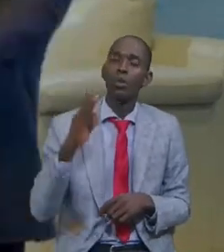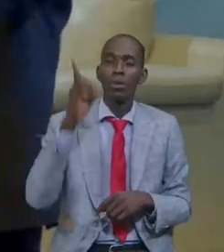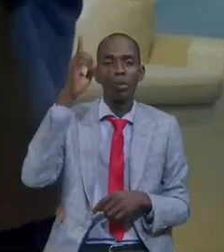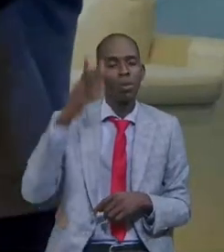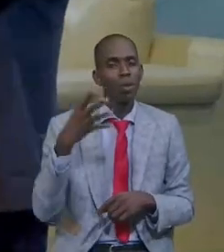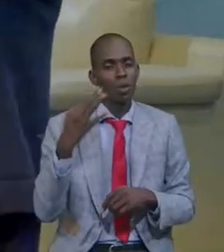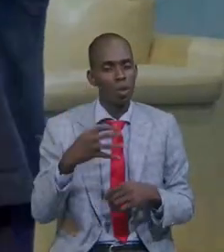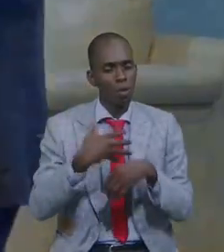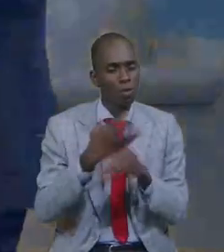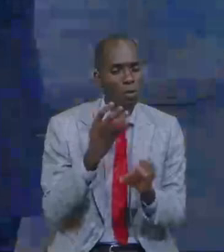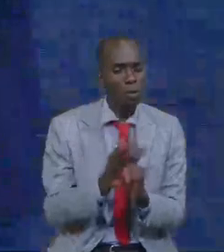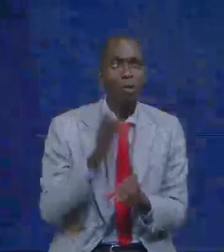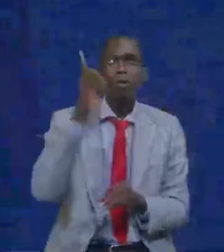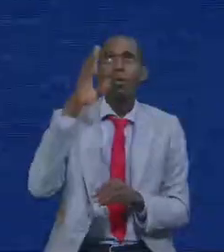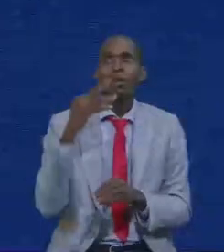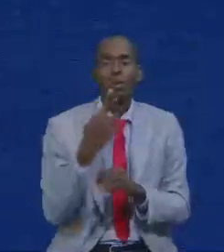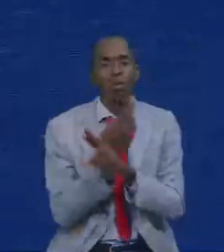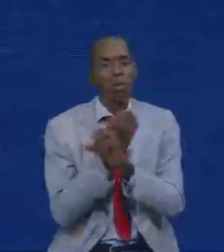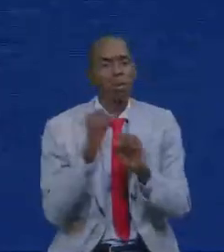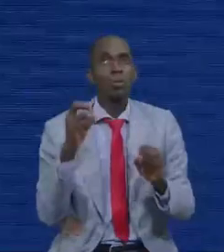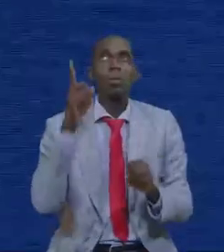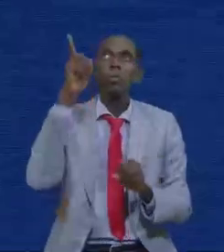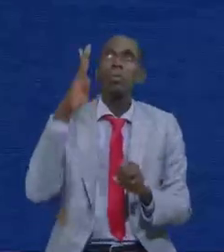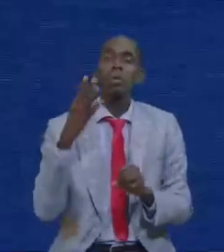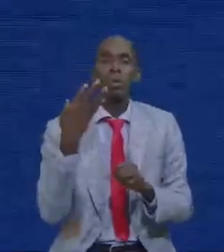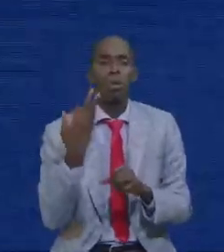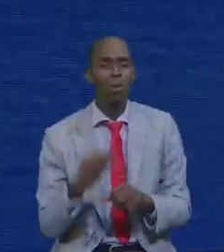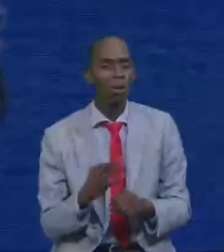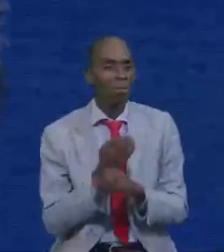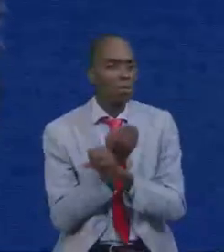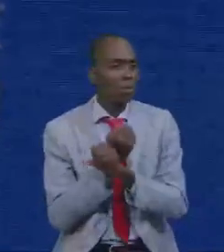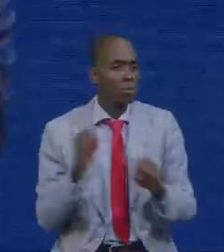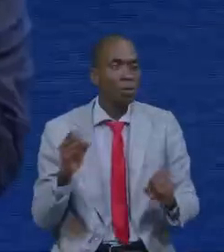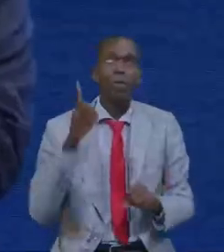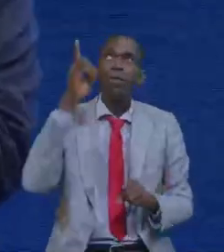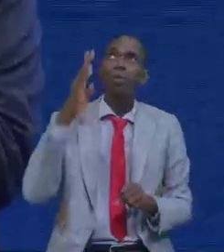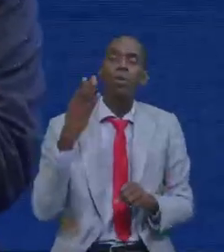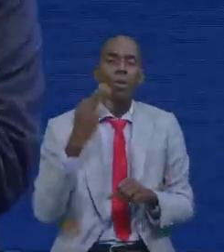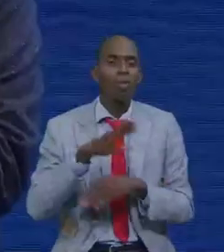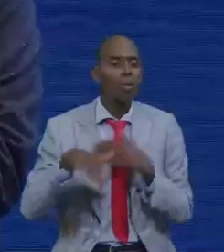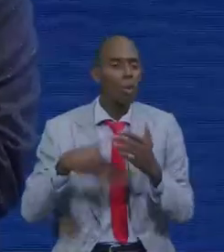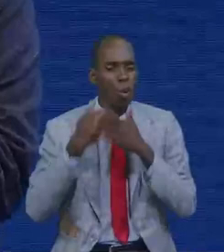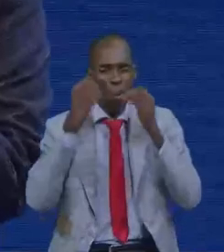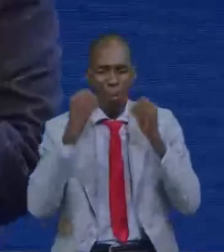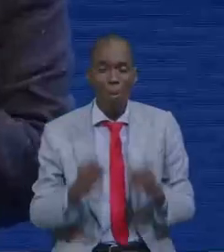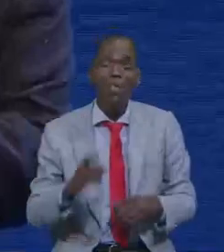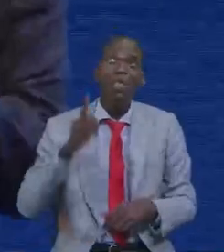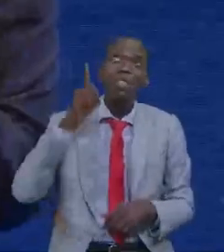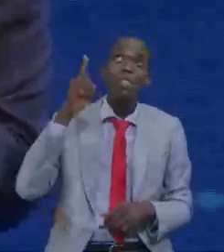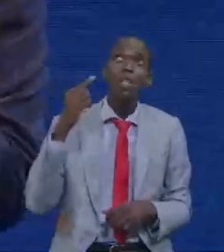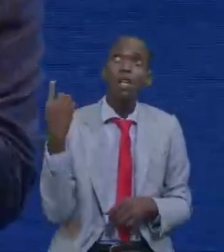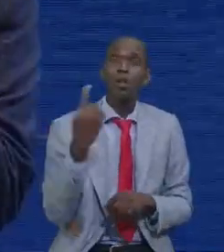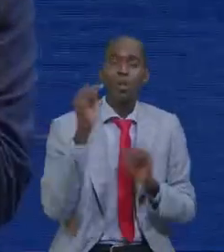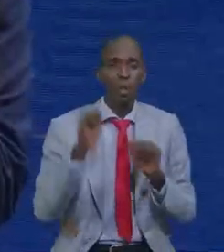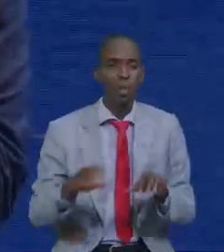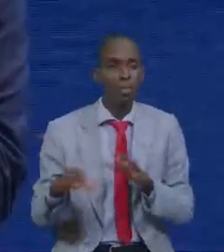le Dieu du salut, le Dieu de toute puissance, c'est le seul qui peut le faire. Et comme tu es là-bas ce